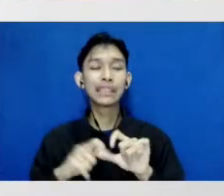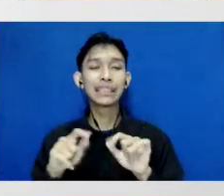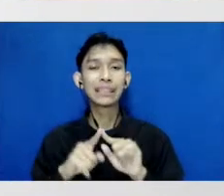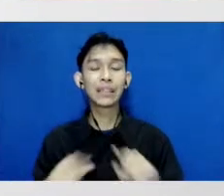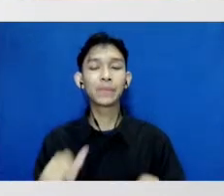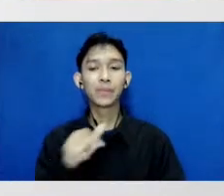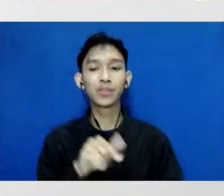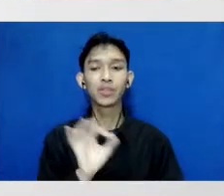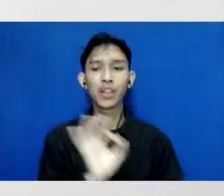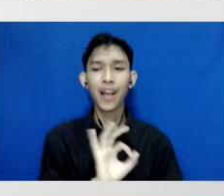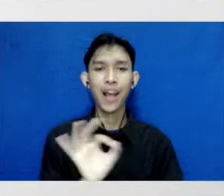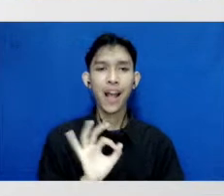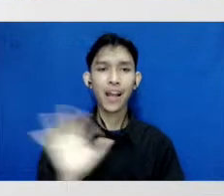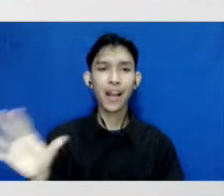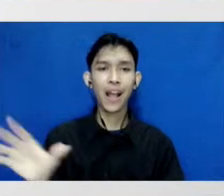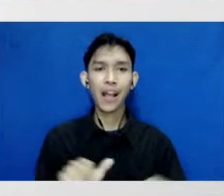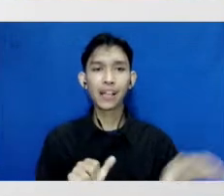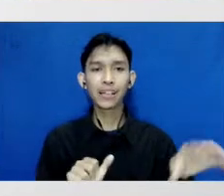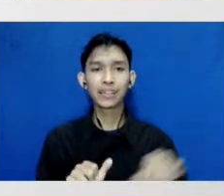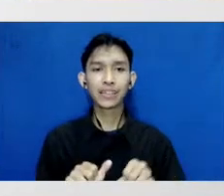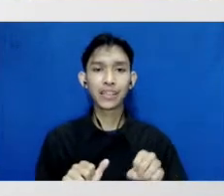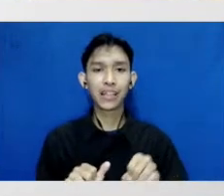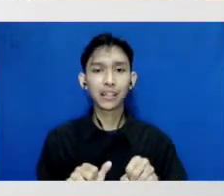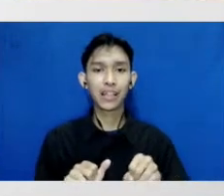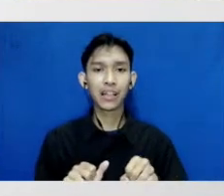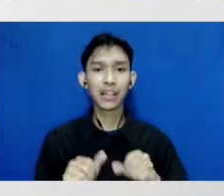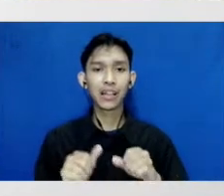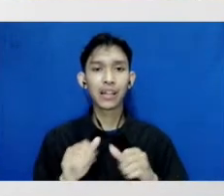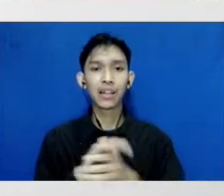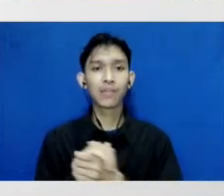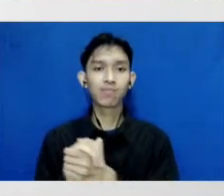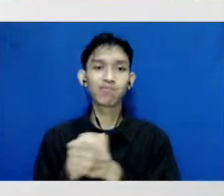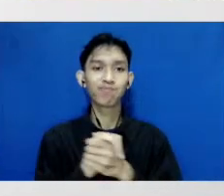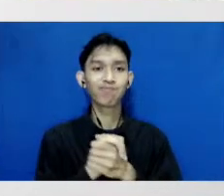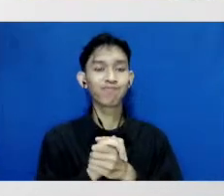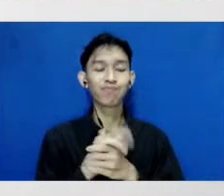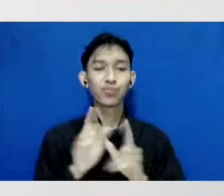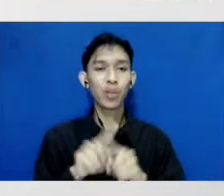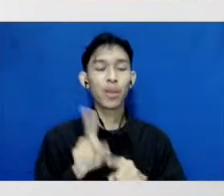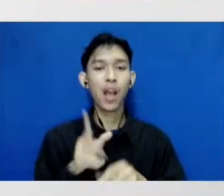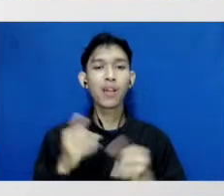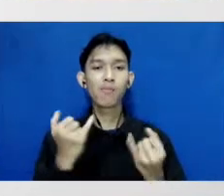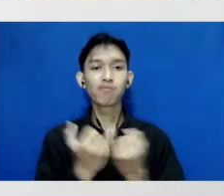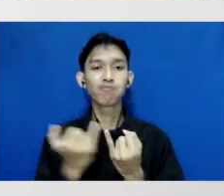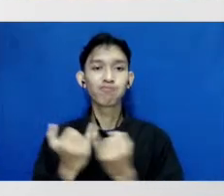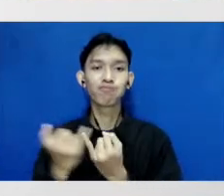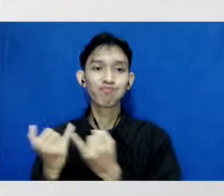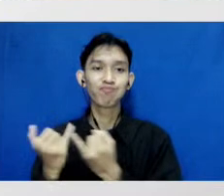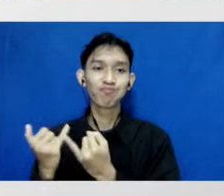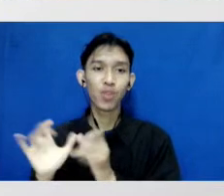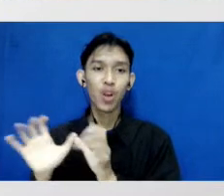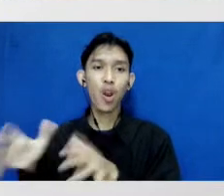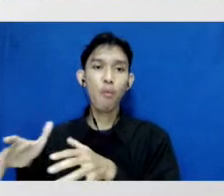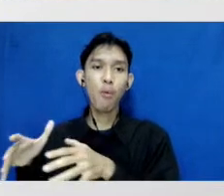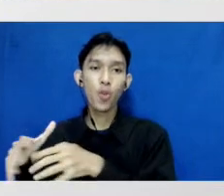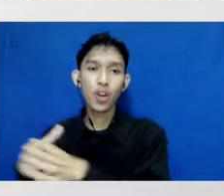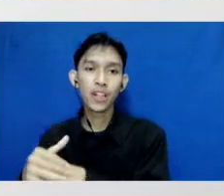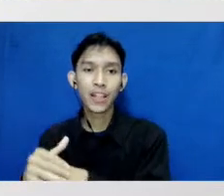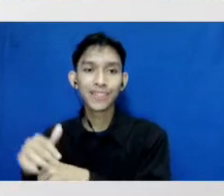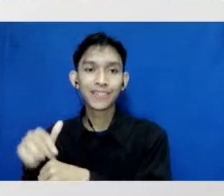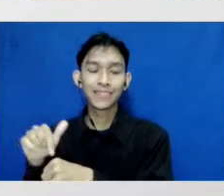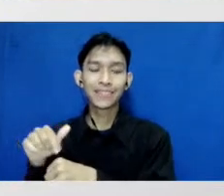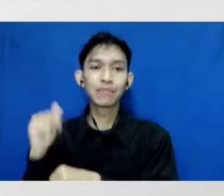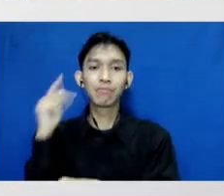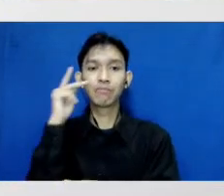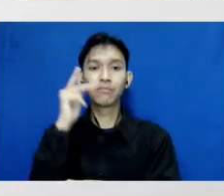ada ajakan violence, tetapi yang ada adalah hanya sentimen anti-kelompok minoritas. Nah, kita bisa